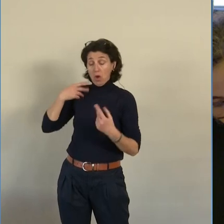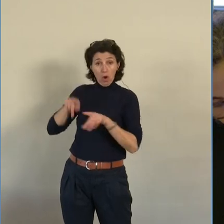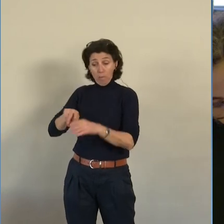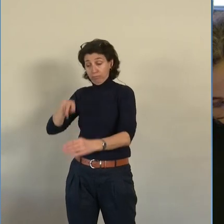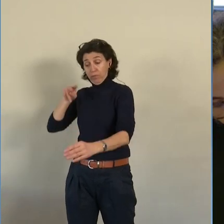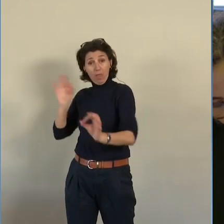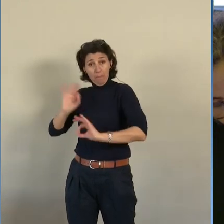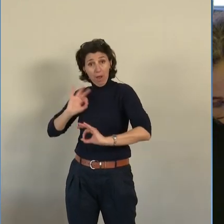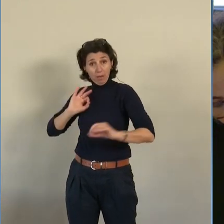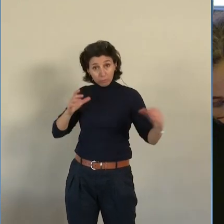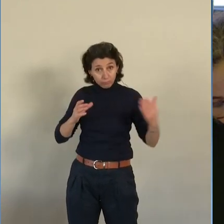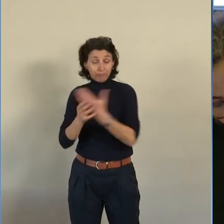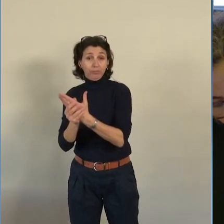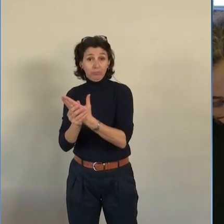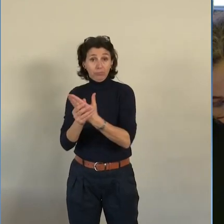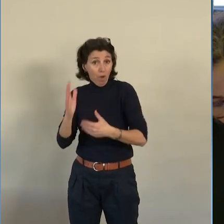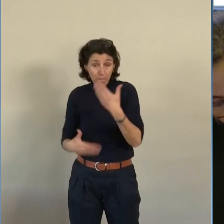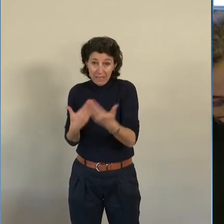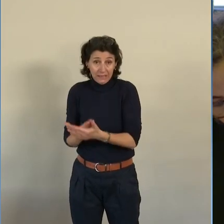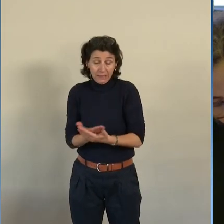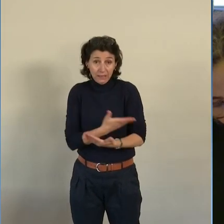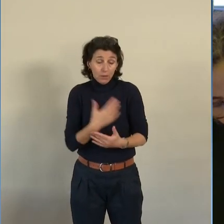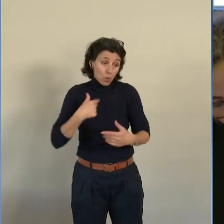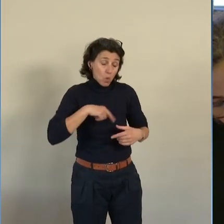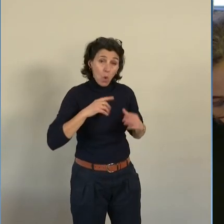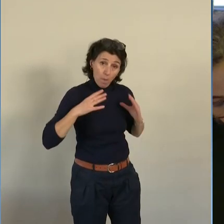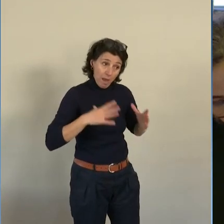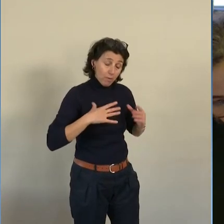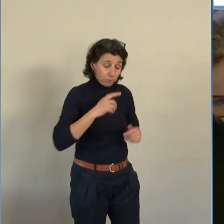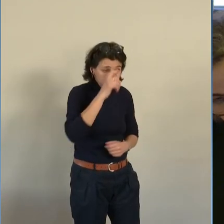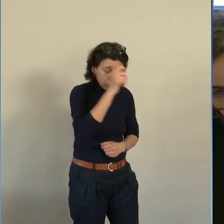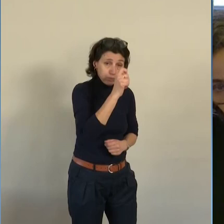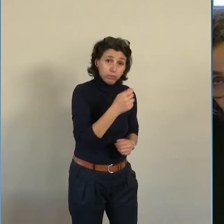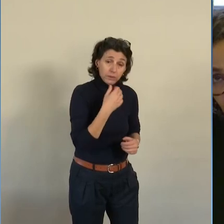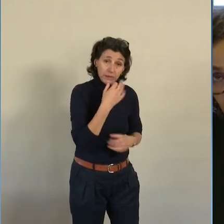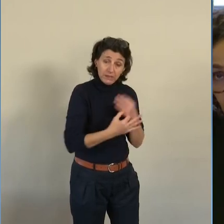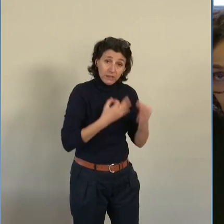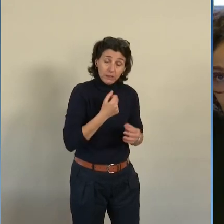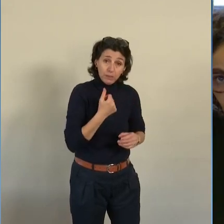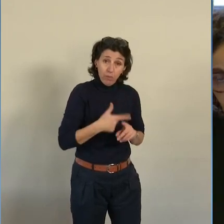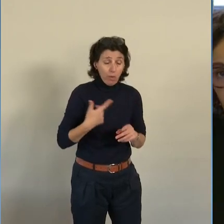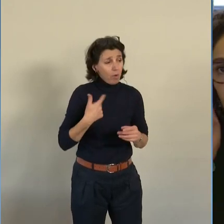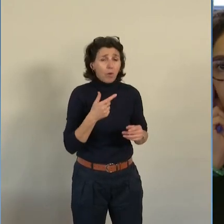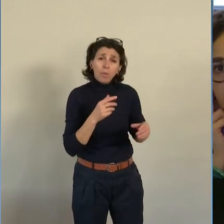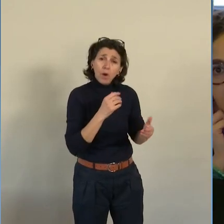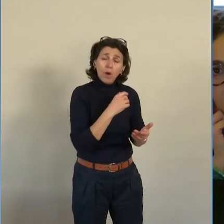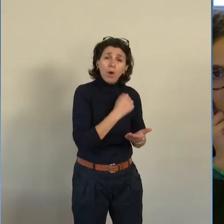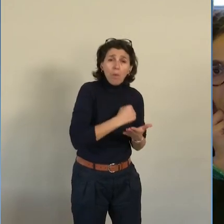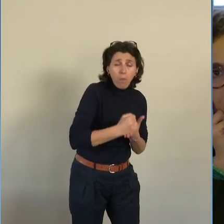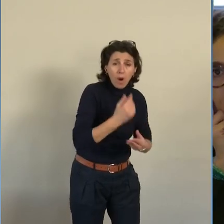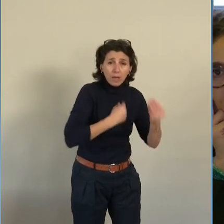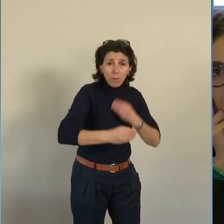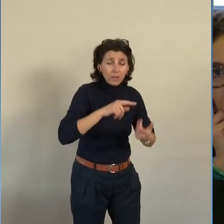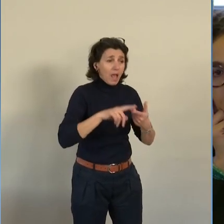là les les bénévoles au qui nous auxquels nous rendons un grand hommage d'ailleurs nous avons beaucoup d'échanges avec la Banque alimentaire avec le